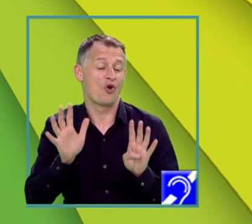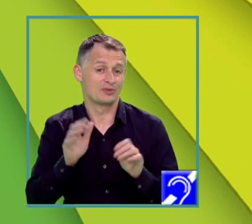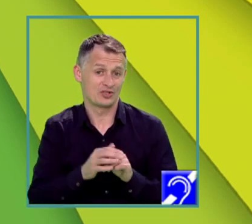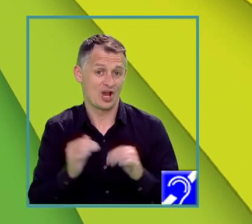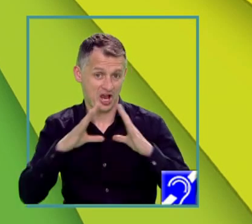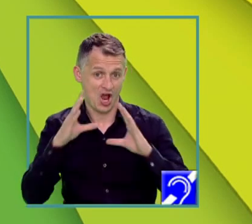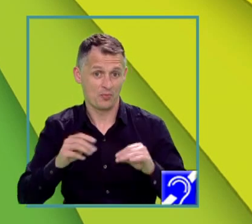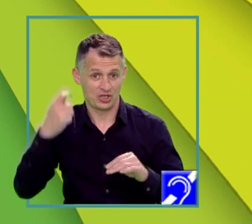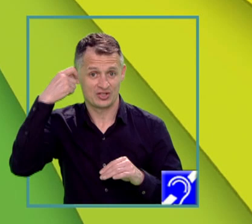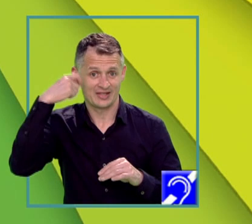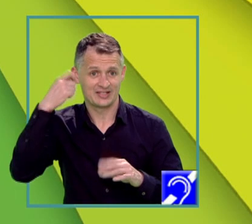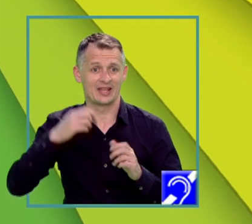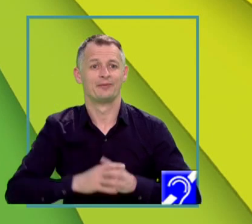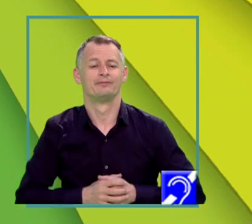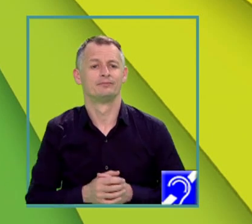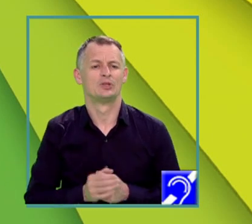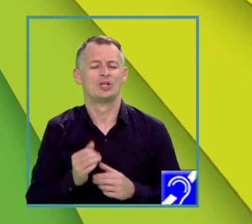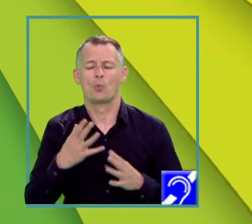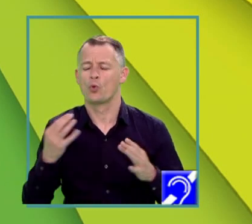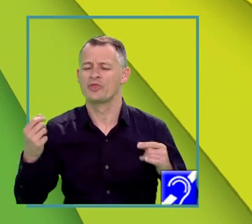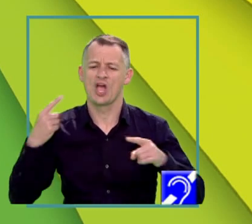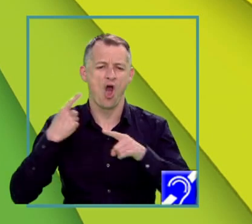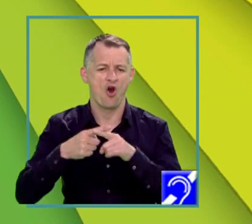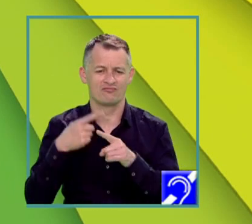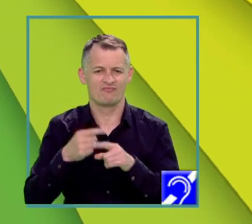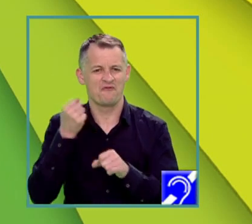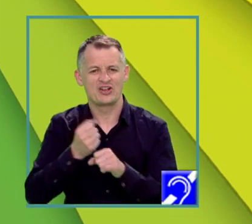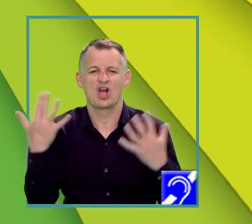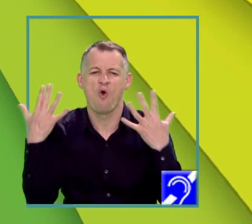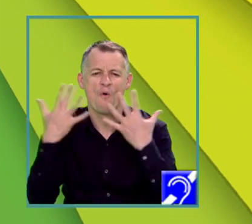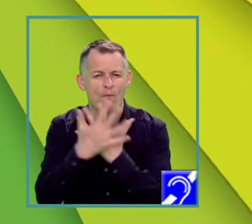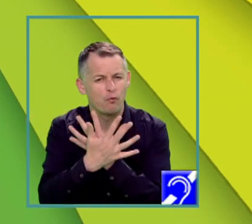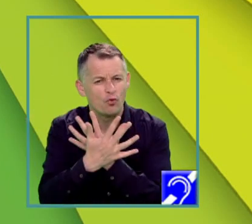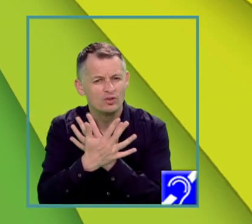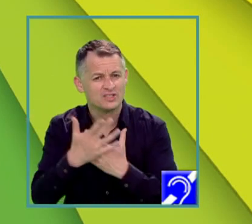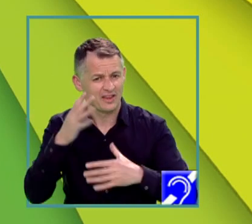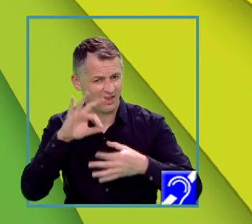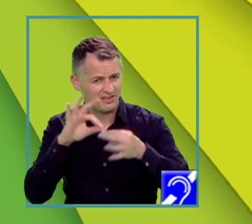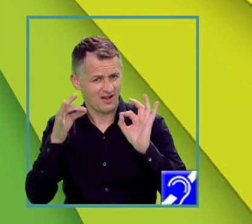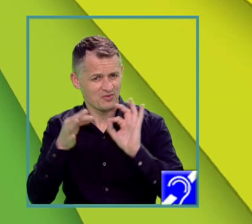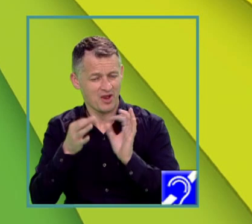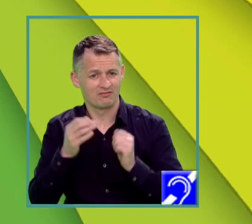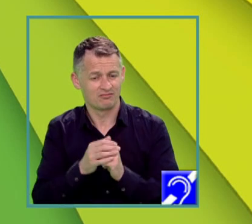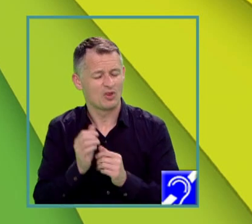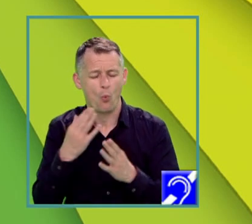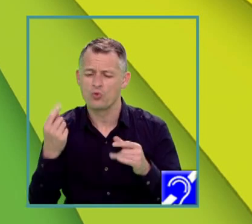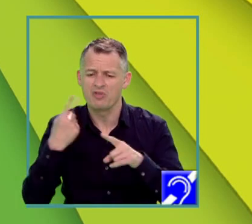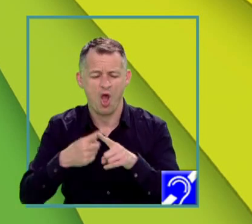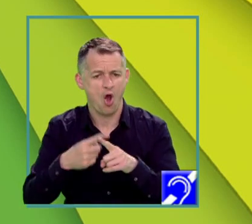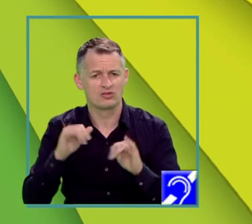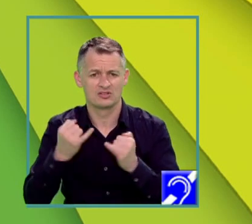de multe ori se face o confuzie de termeni o confuzie de termeni